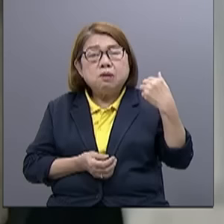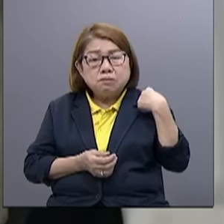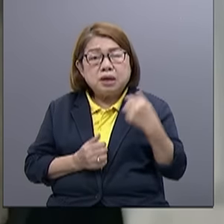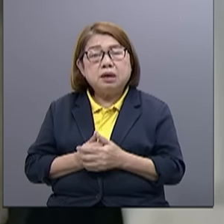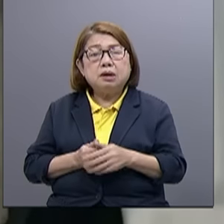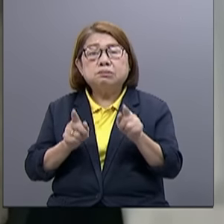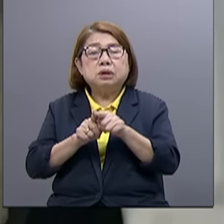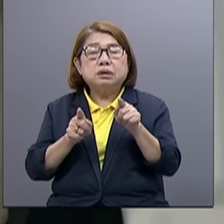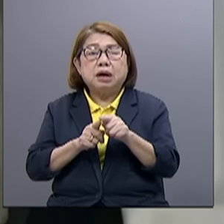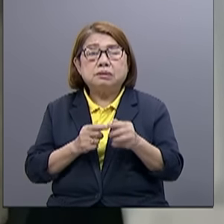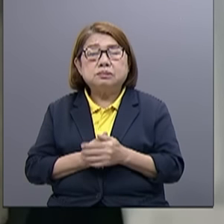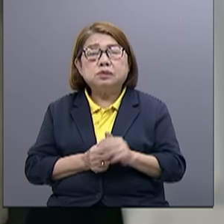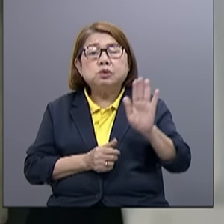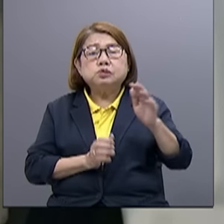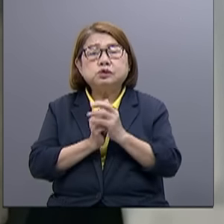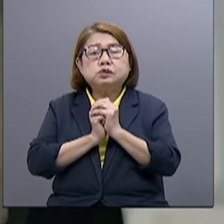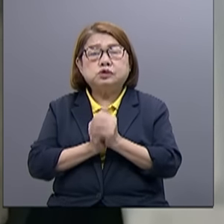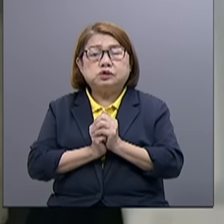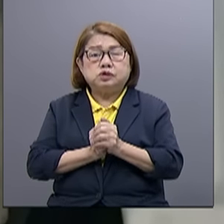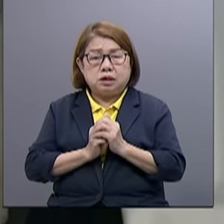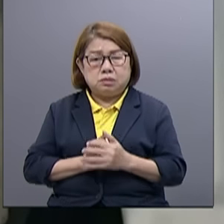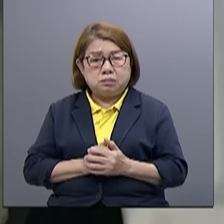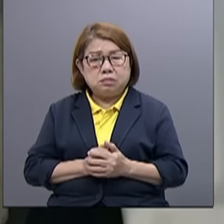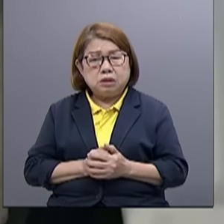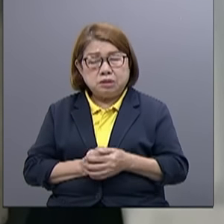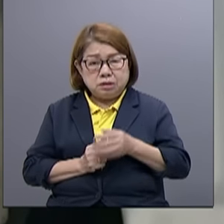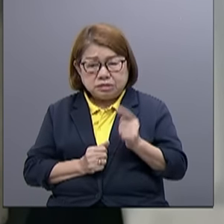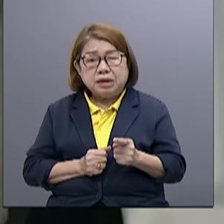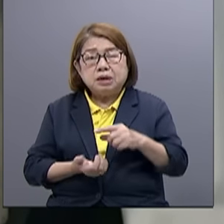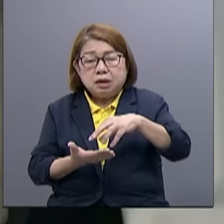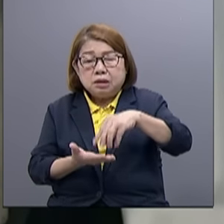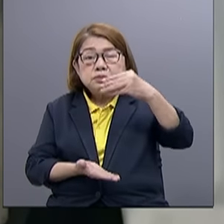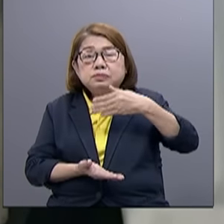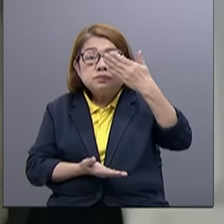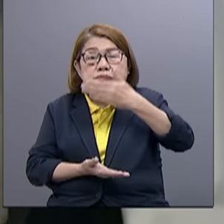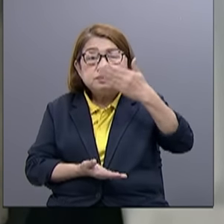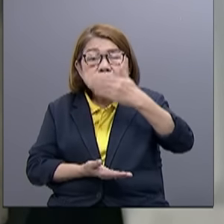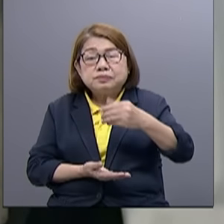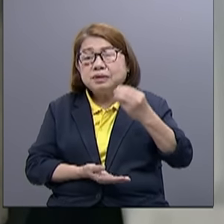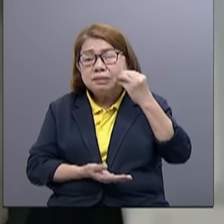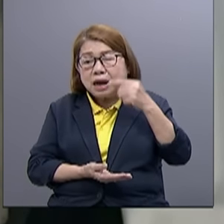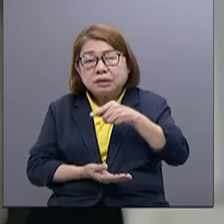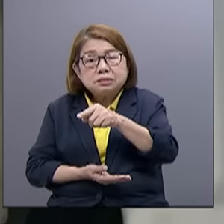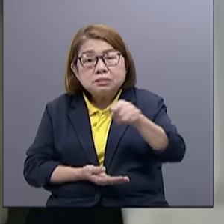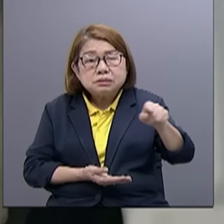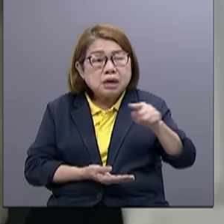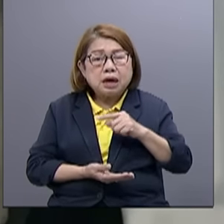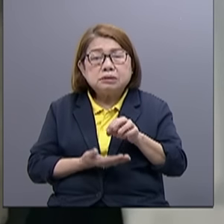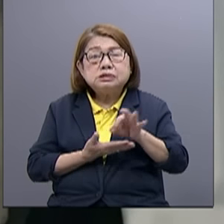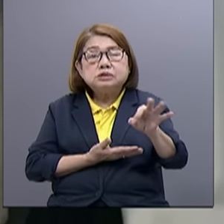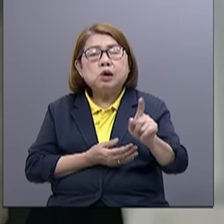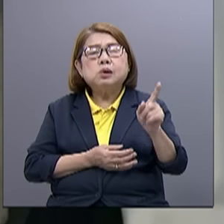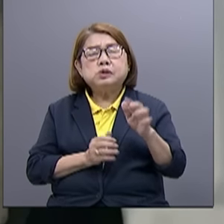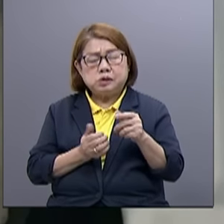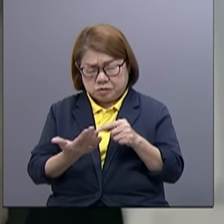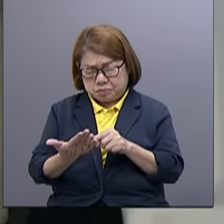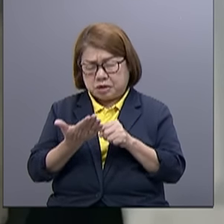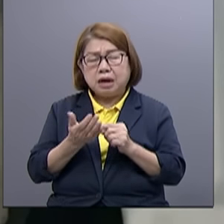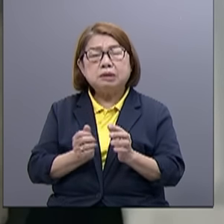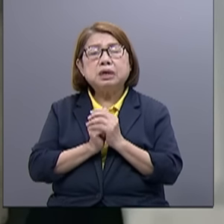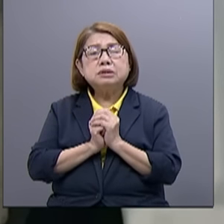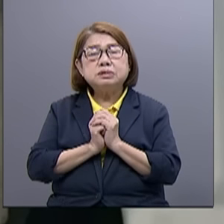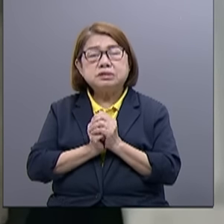ช้กระดาษจีนหมดแล้วตลาดเรื่องของทิชชู่ตั้งแต่เราเปิดประตูมาปุ๊บวันเนี้ยเราใช้สินค้าจีนอยู่ในบ้านเร